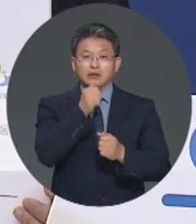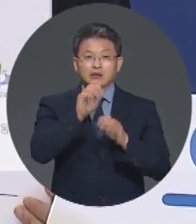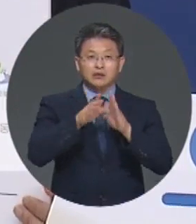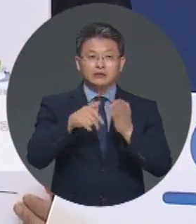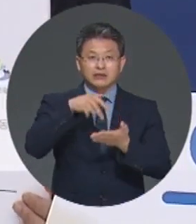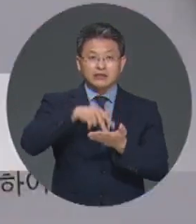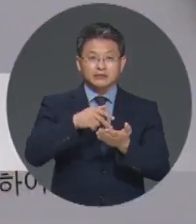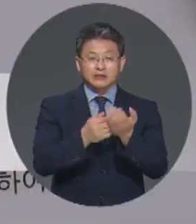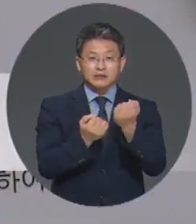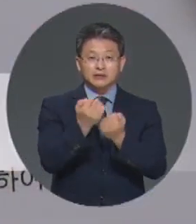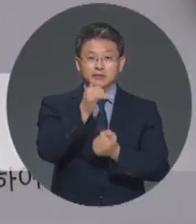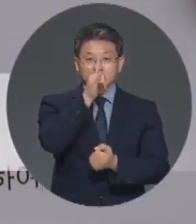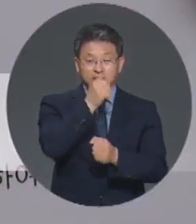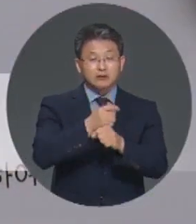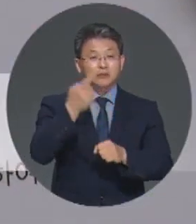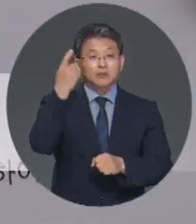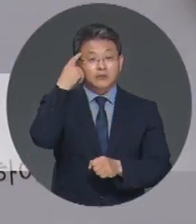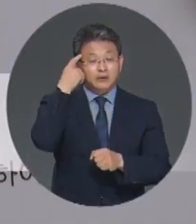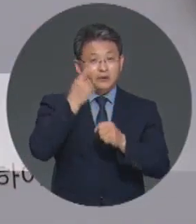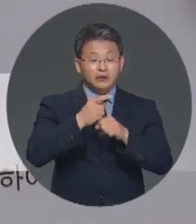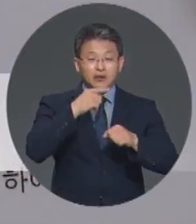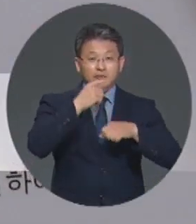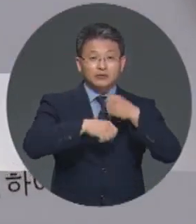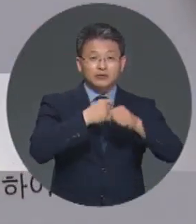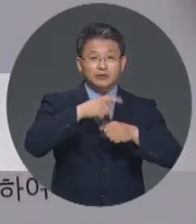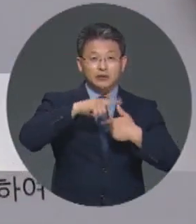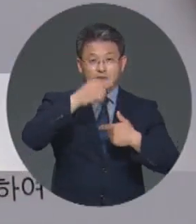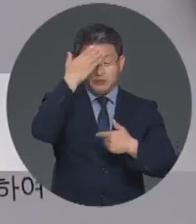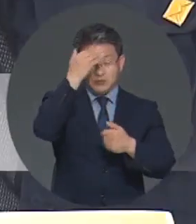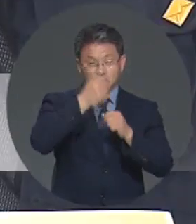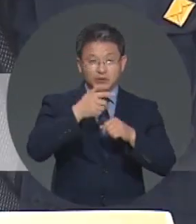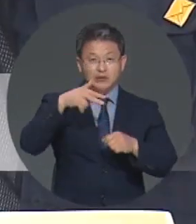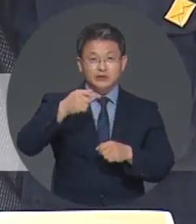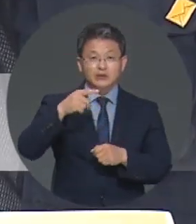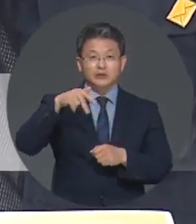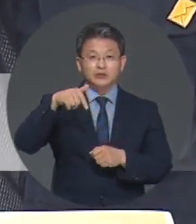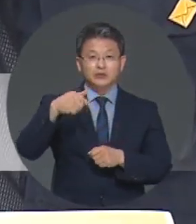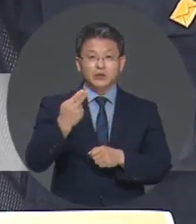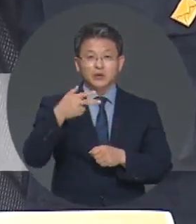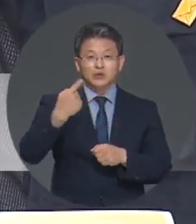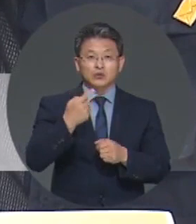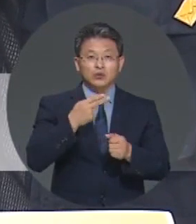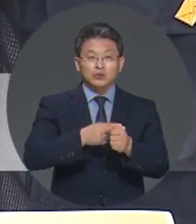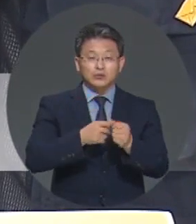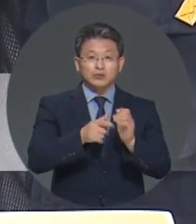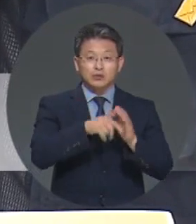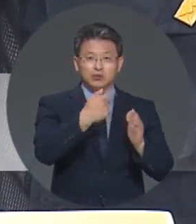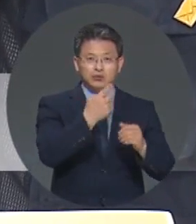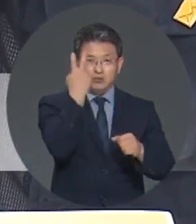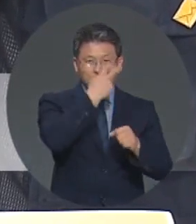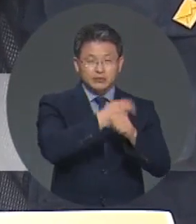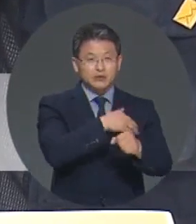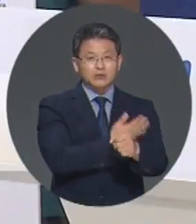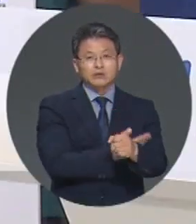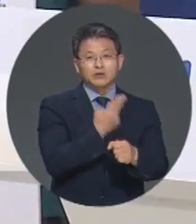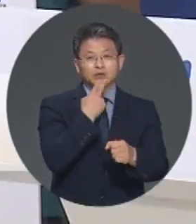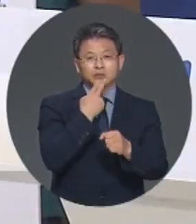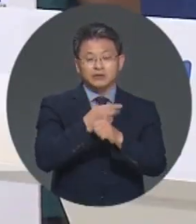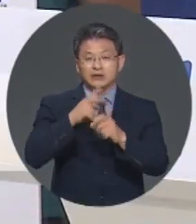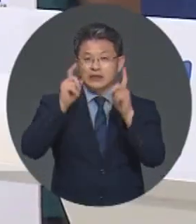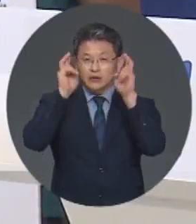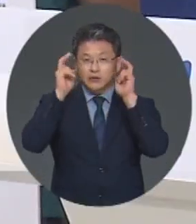열고 입장을 내놓습니다 민주노총 경남본부와 전교조 경남지부는 노조를 감사할 권한이 없는